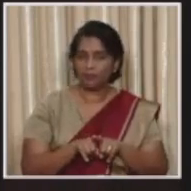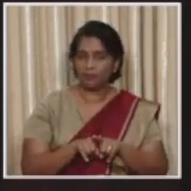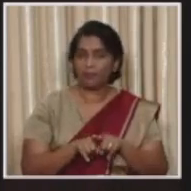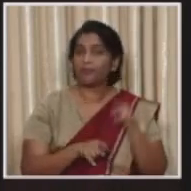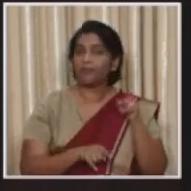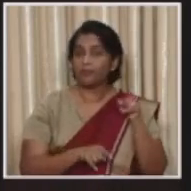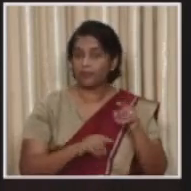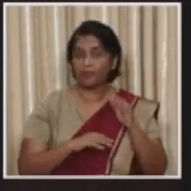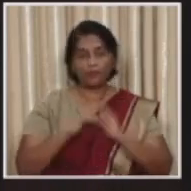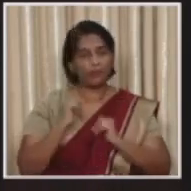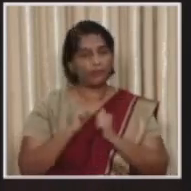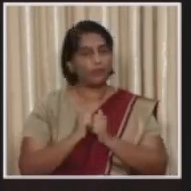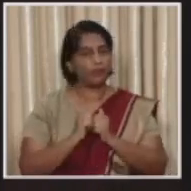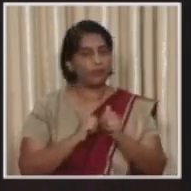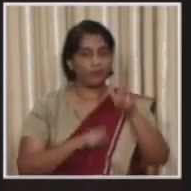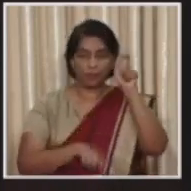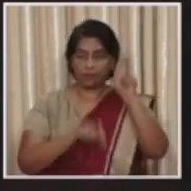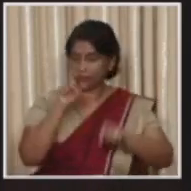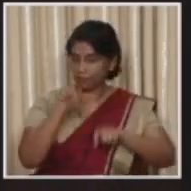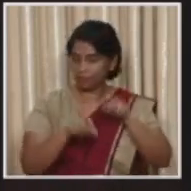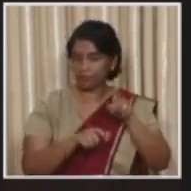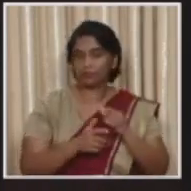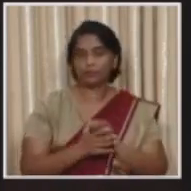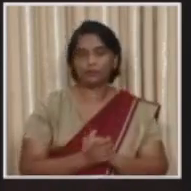එහි කටයුතු කරන නිලධාරීන්